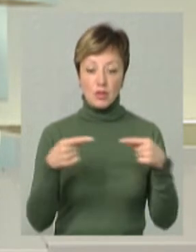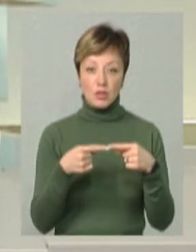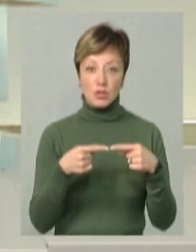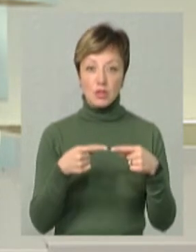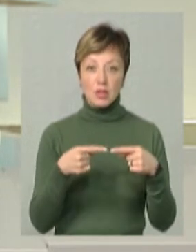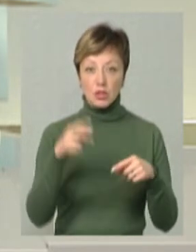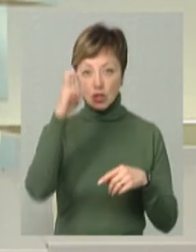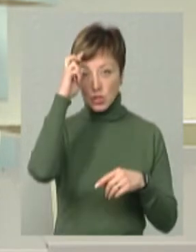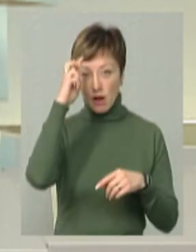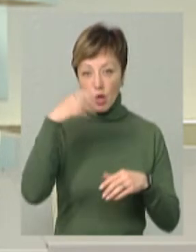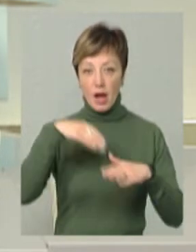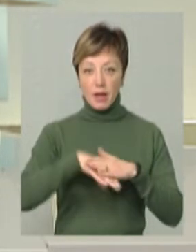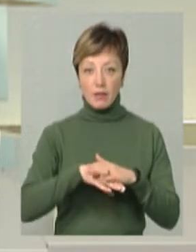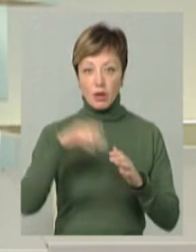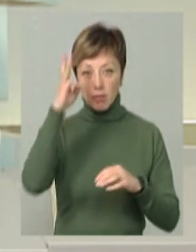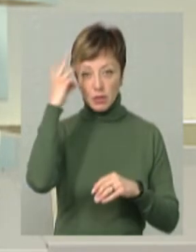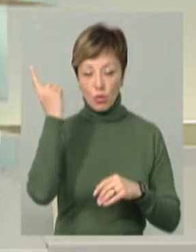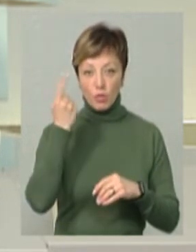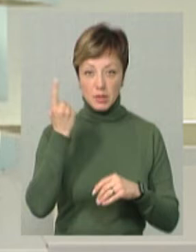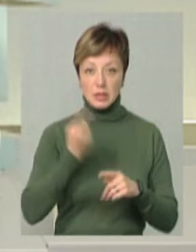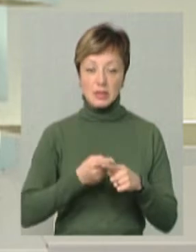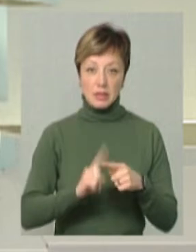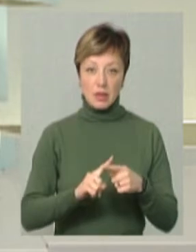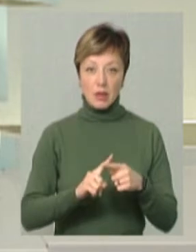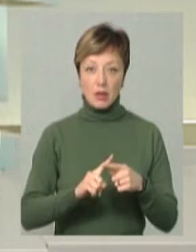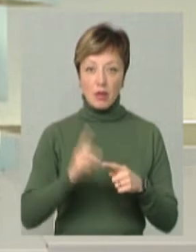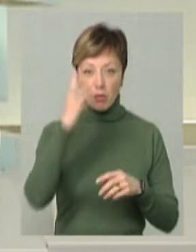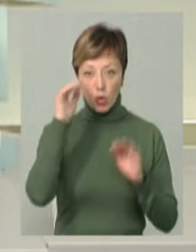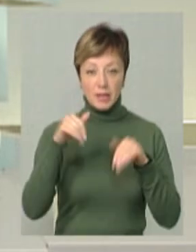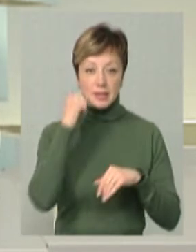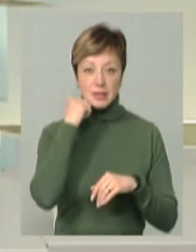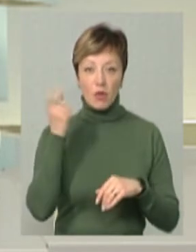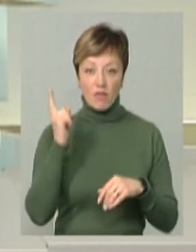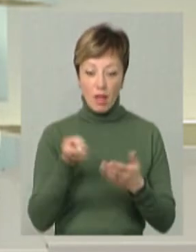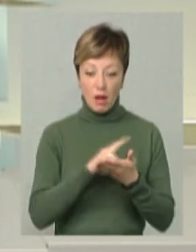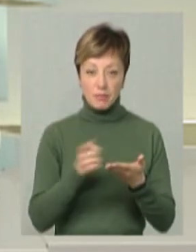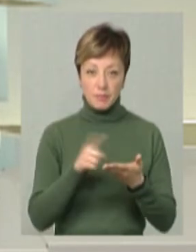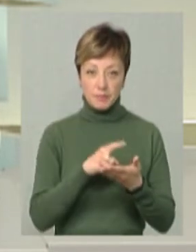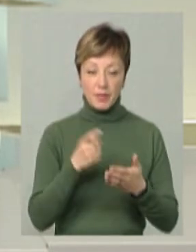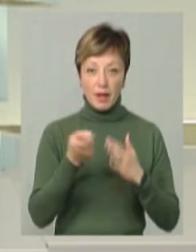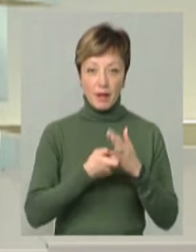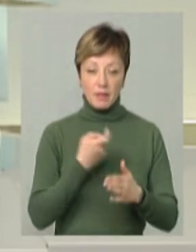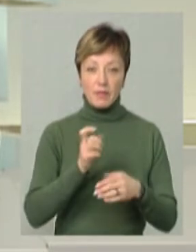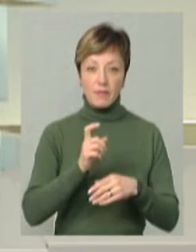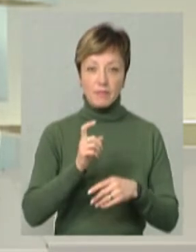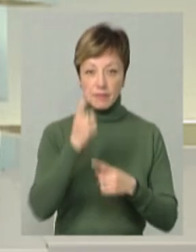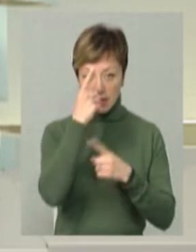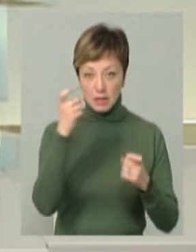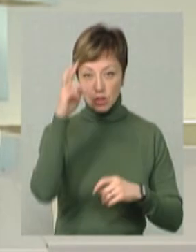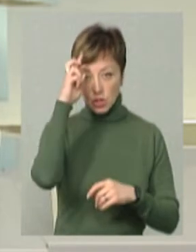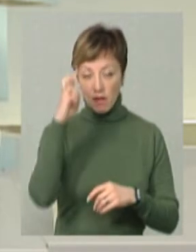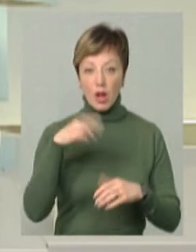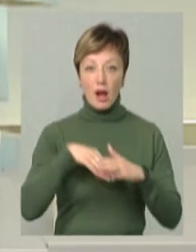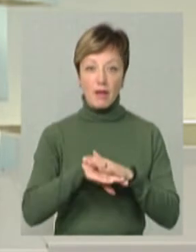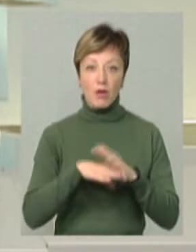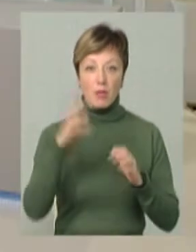визначено видання Державного архіву Хмельницької області – це «Подільська старовина». Це вісник Державного архіву